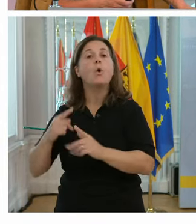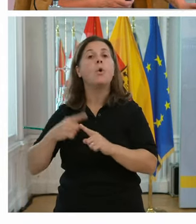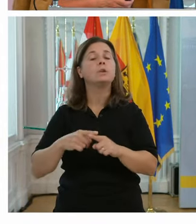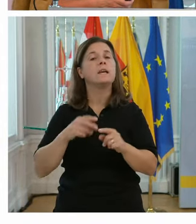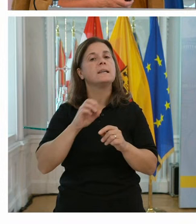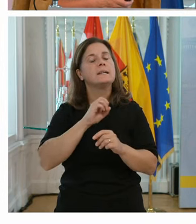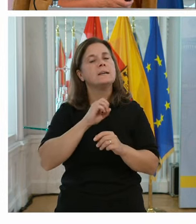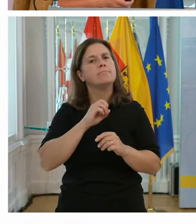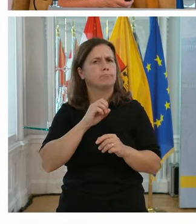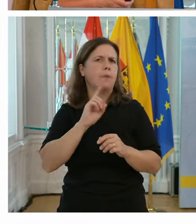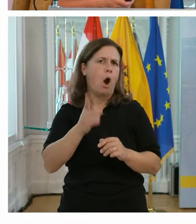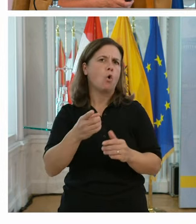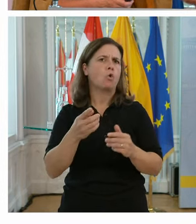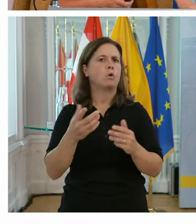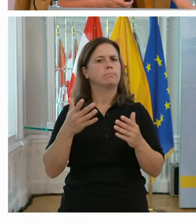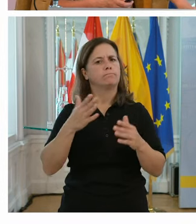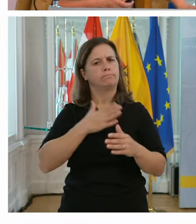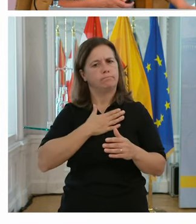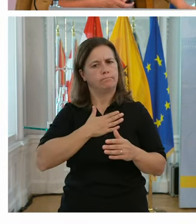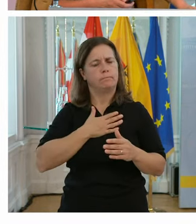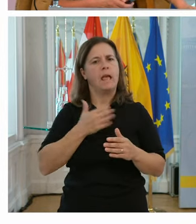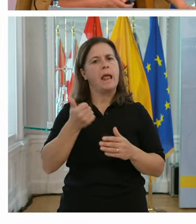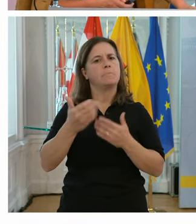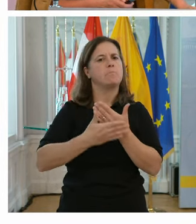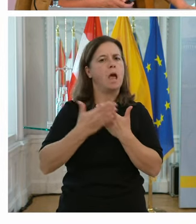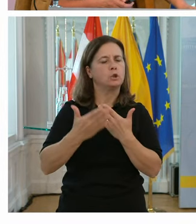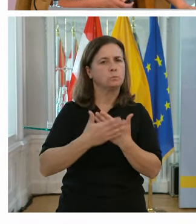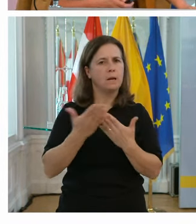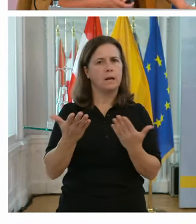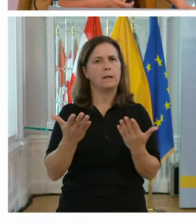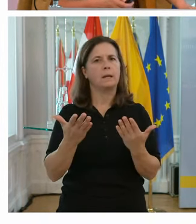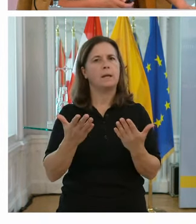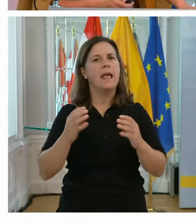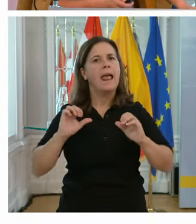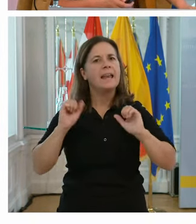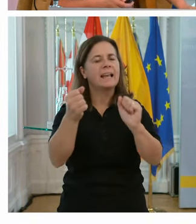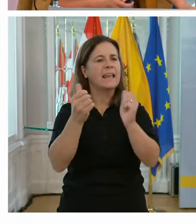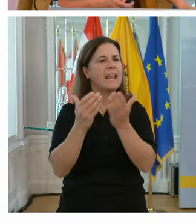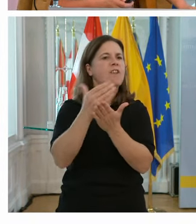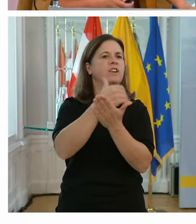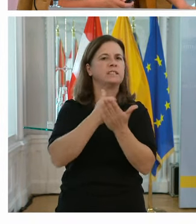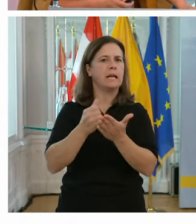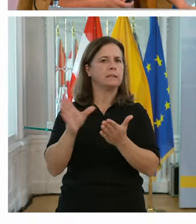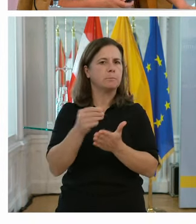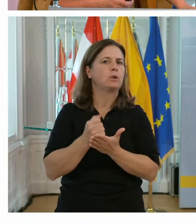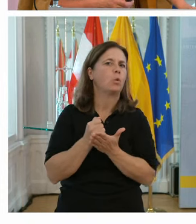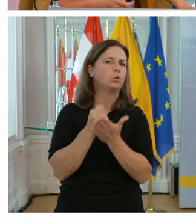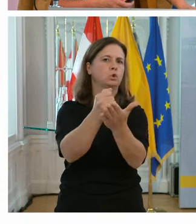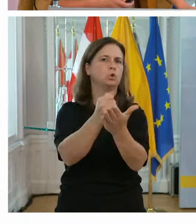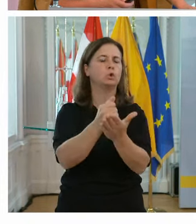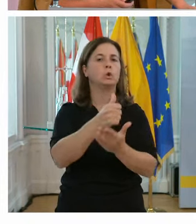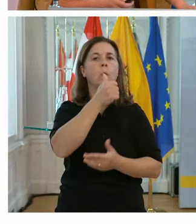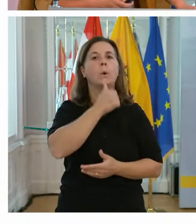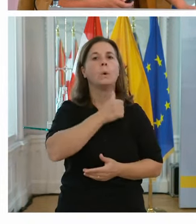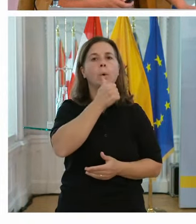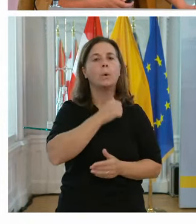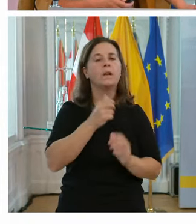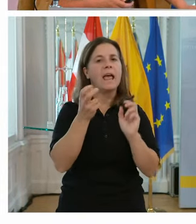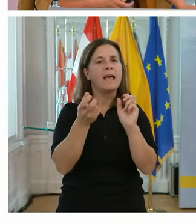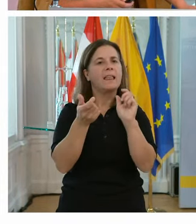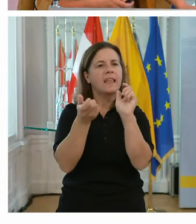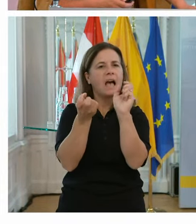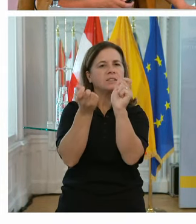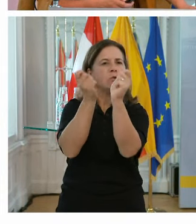ganz wesentlich in unserem Fall zum Beispiel im Bereich der Energieeffizienz dazu beizutragen, die grüne Transformation gut